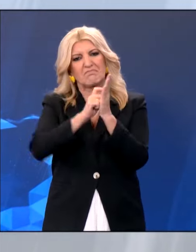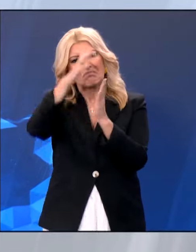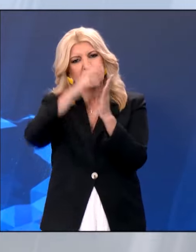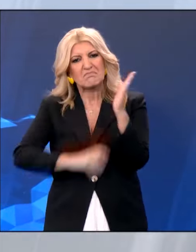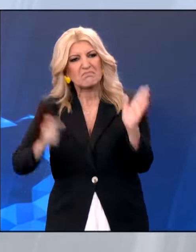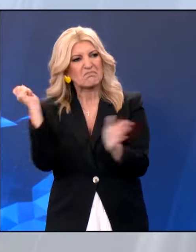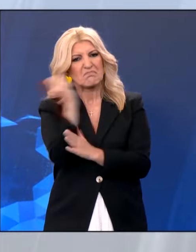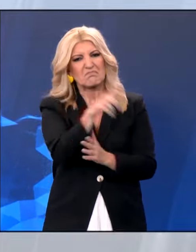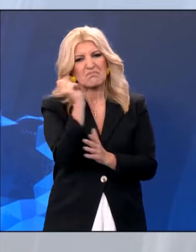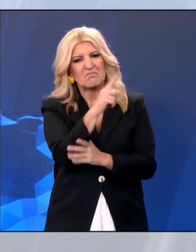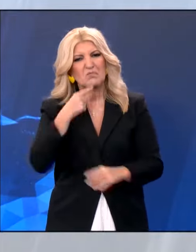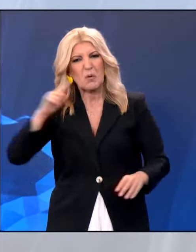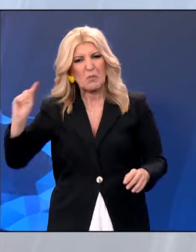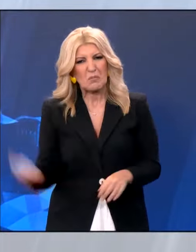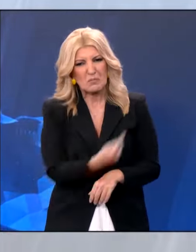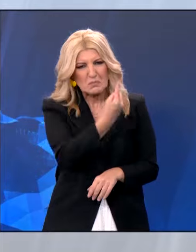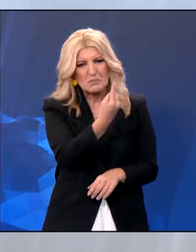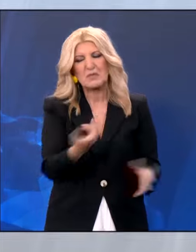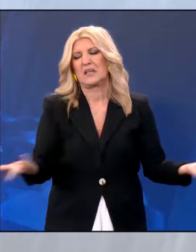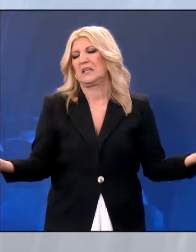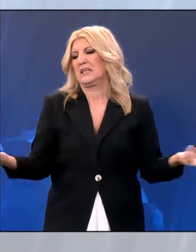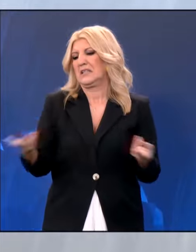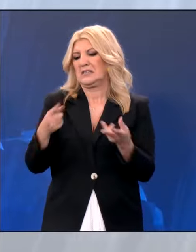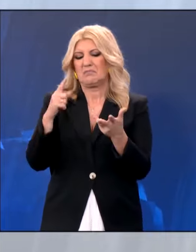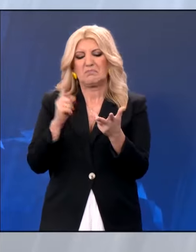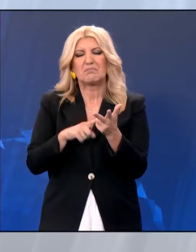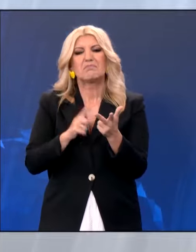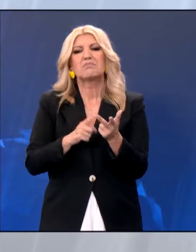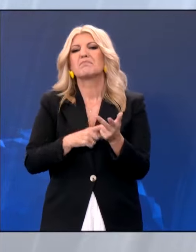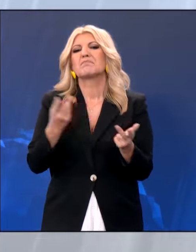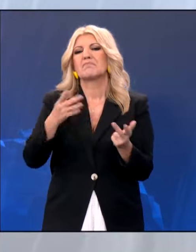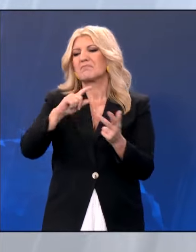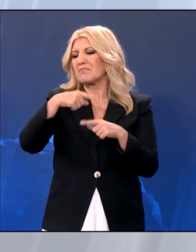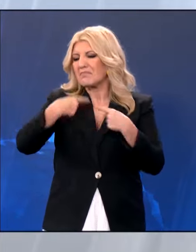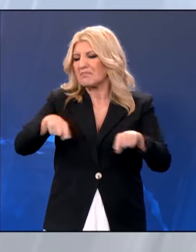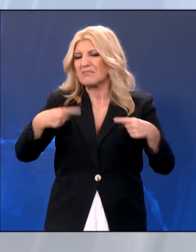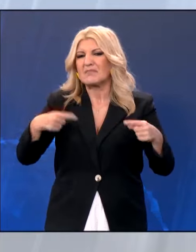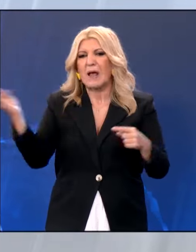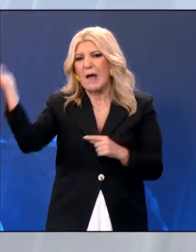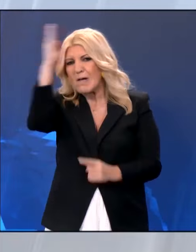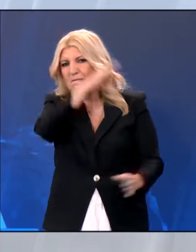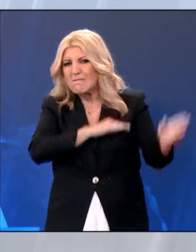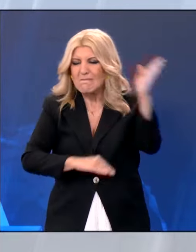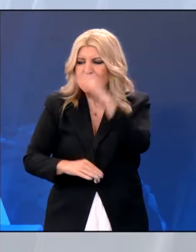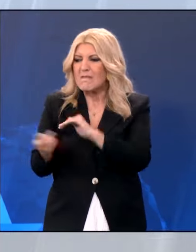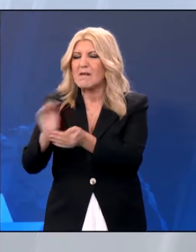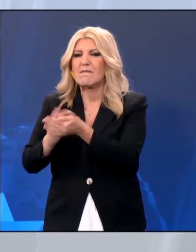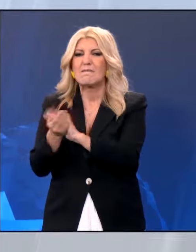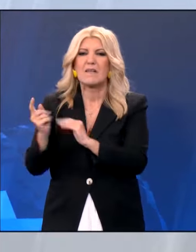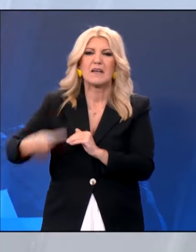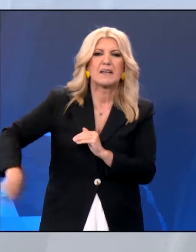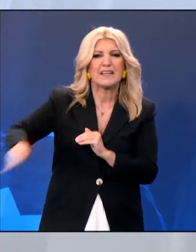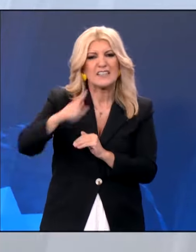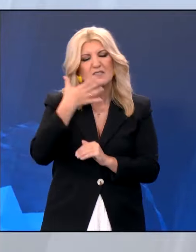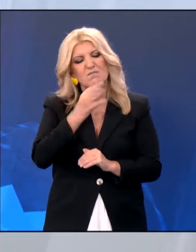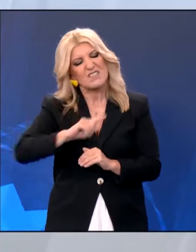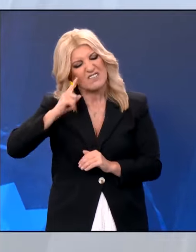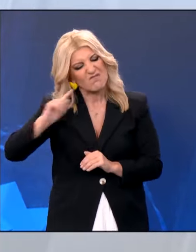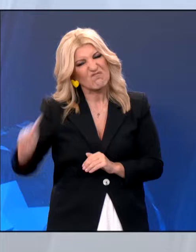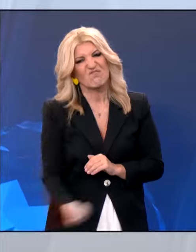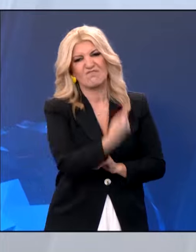απαντήσεις μέσω τρίτων. Αν θέλετε, ενδεχομένως και τις προσκλήσεις σε στελέχη τα οποία